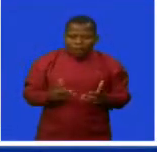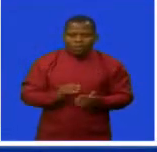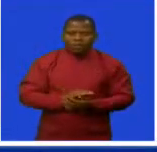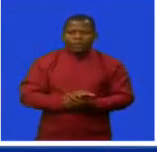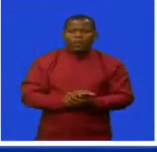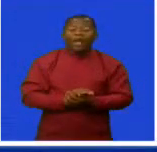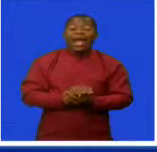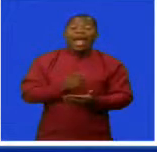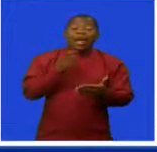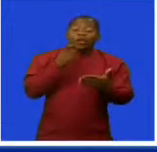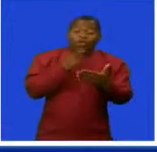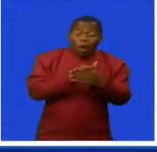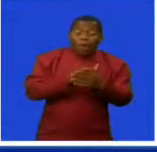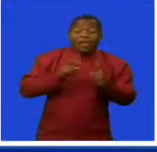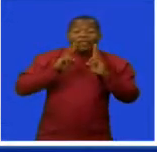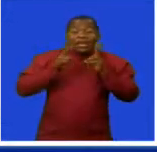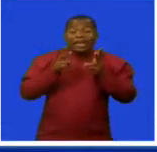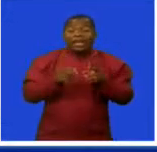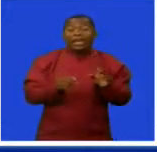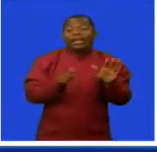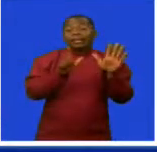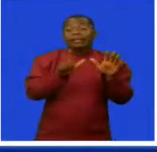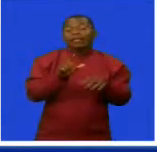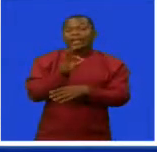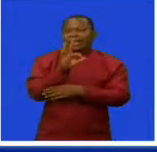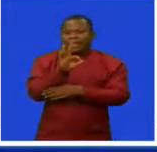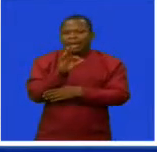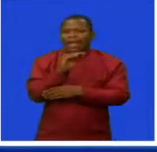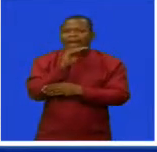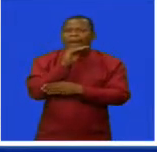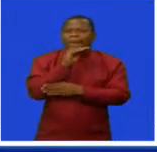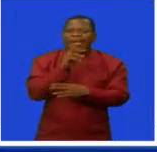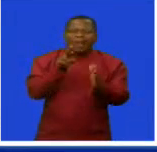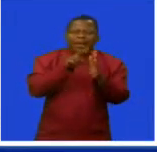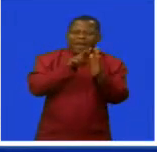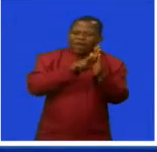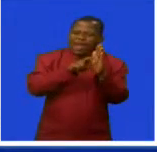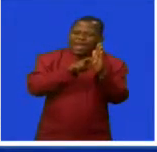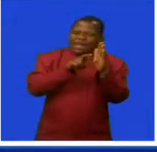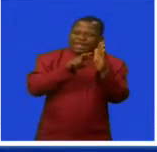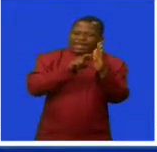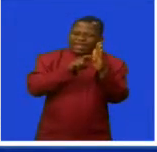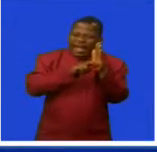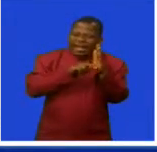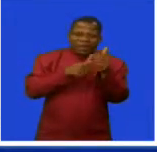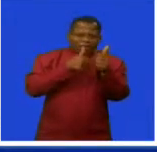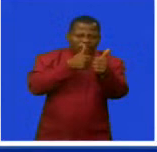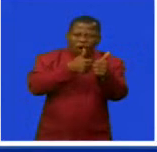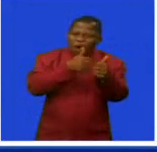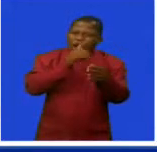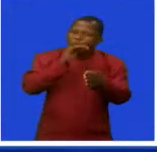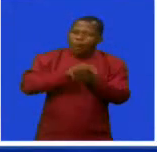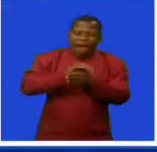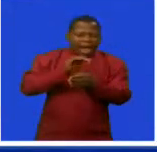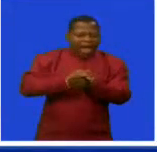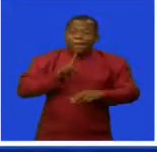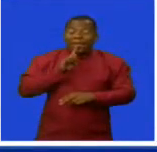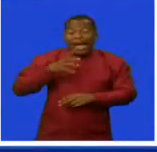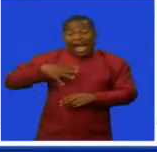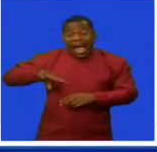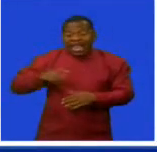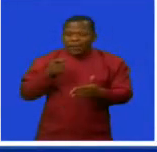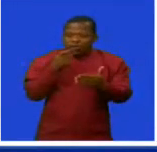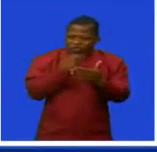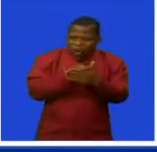1873 i-compliance kusengabi isengabini lwesezingeni lesitelikahle lezinga nguhulumende. Ngoba